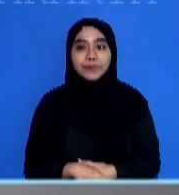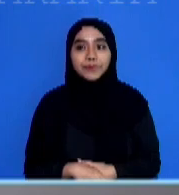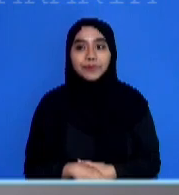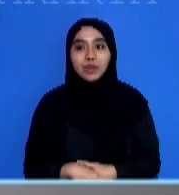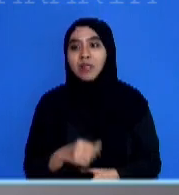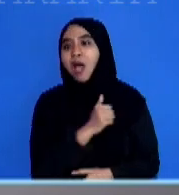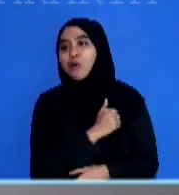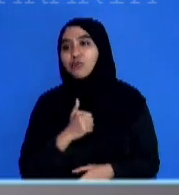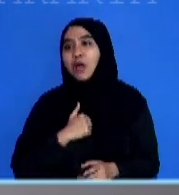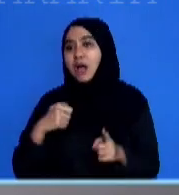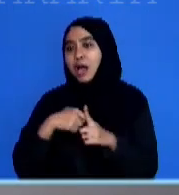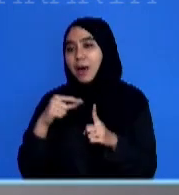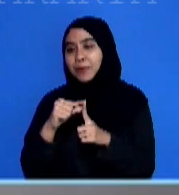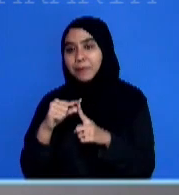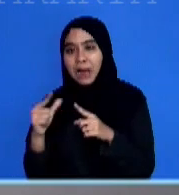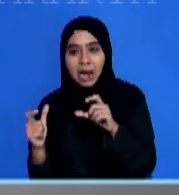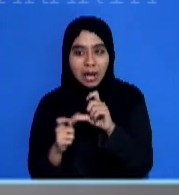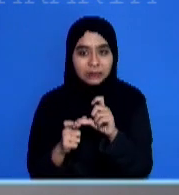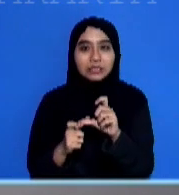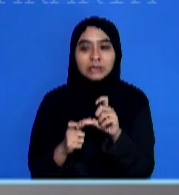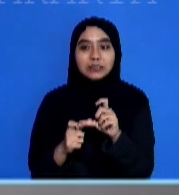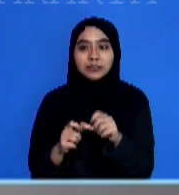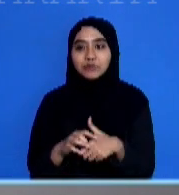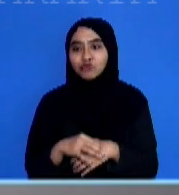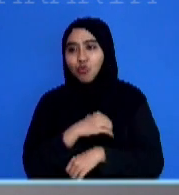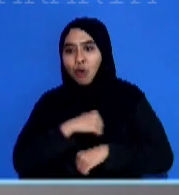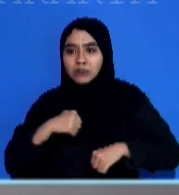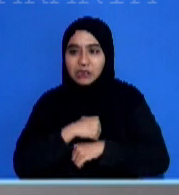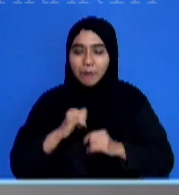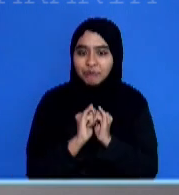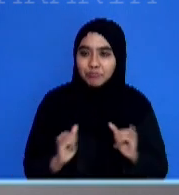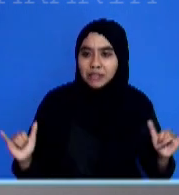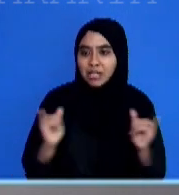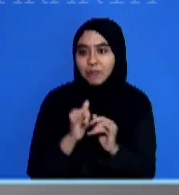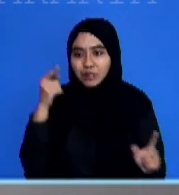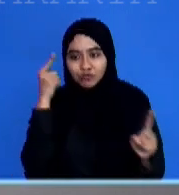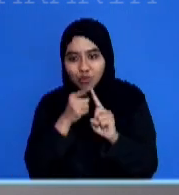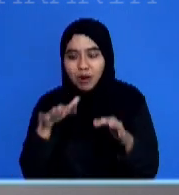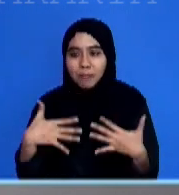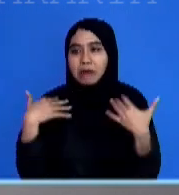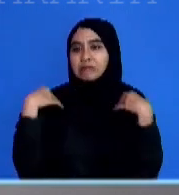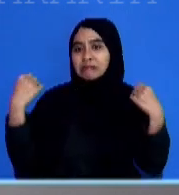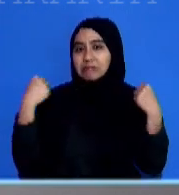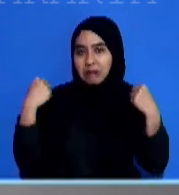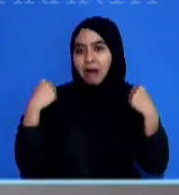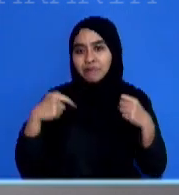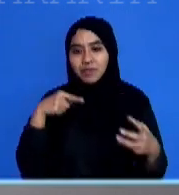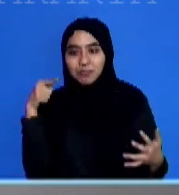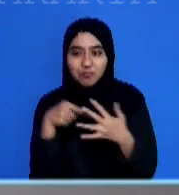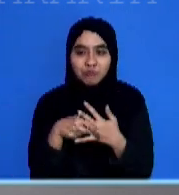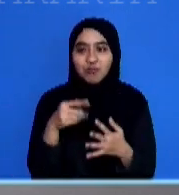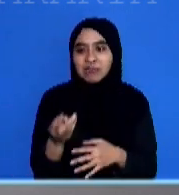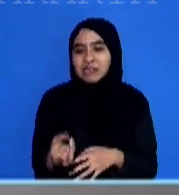KPPS dan Satlinmas Kota Yogyakarta senam bersama untuk menjaga kesehatan jelang coblosan pemilu 14 Februari